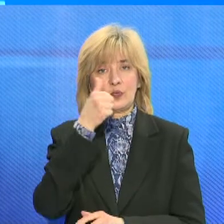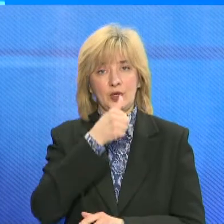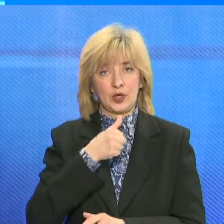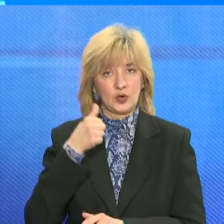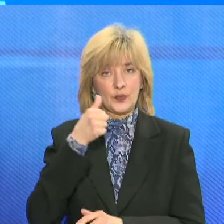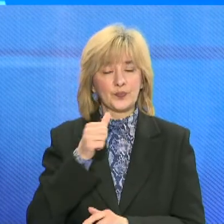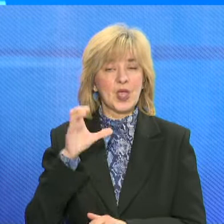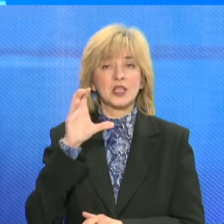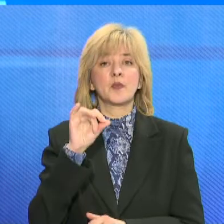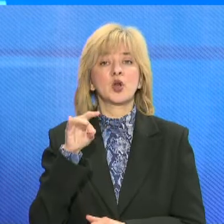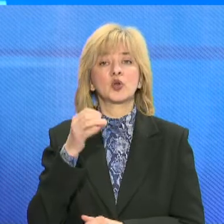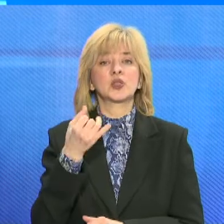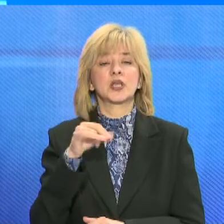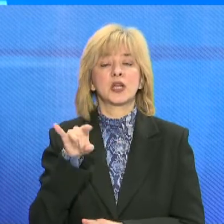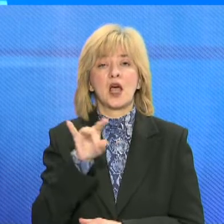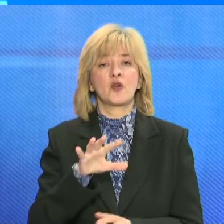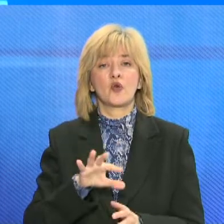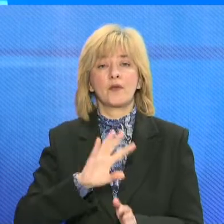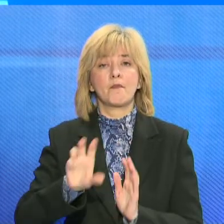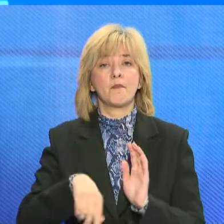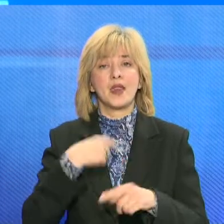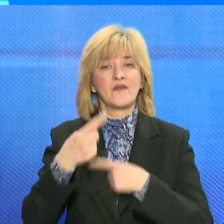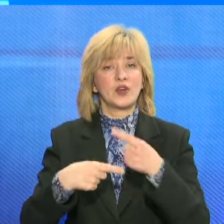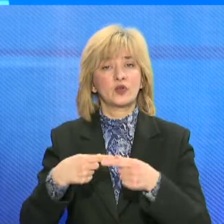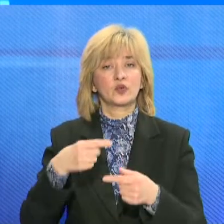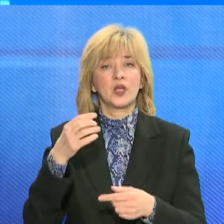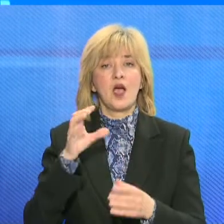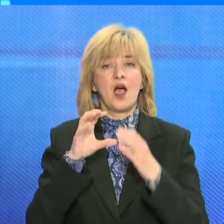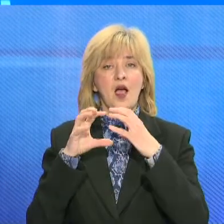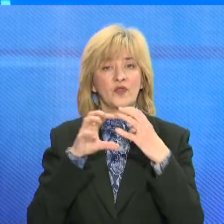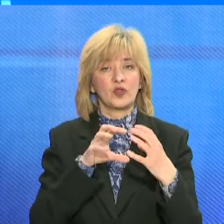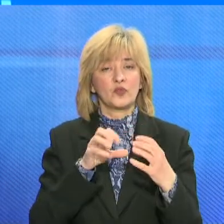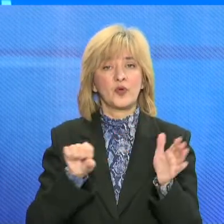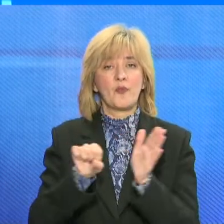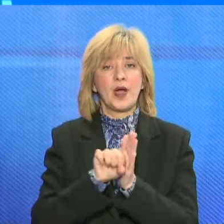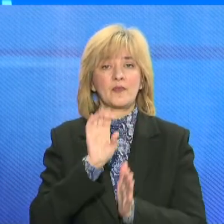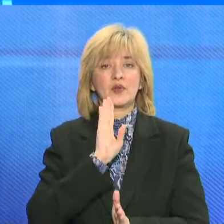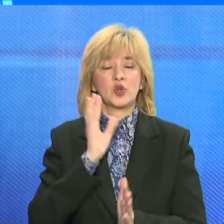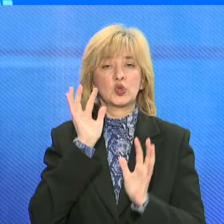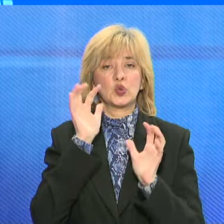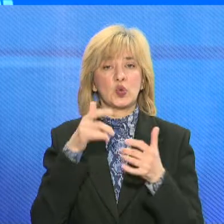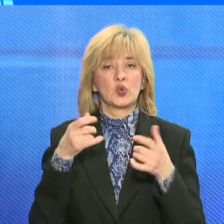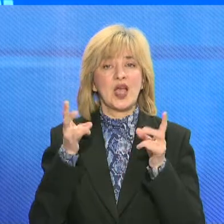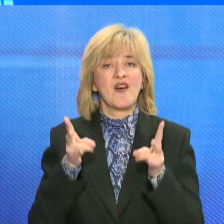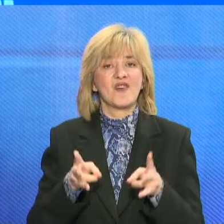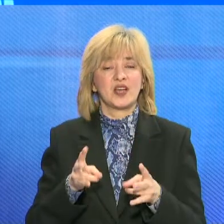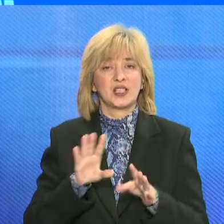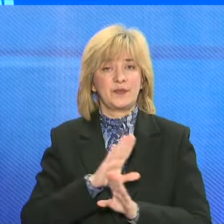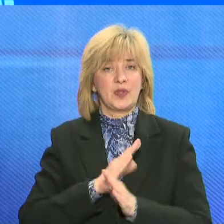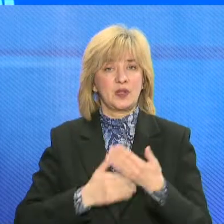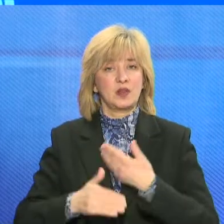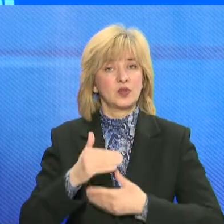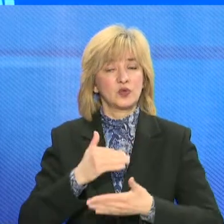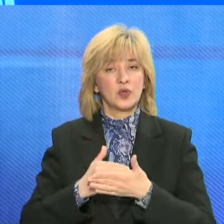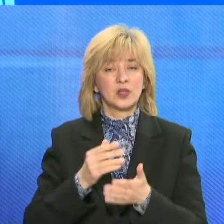У Смаргонском районе перекулился микроавтобус, загинула пассажирка. Серьезная авария со смертными наступствами зарегистрирована на